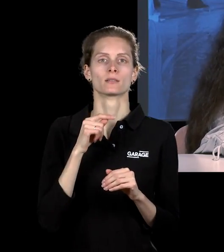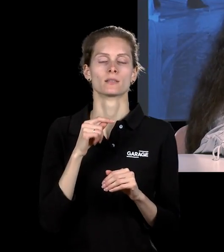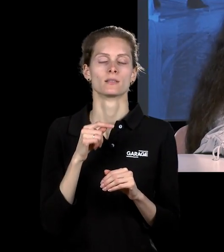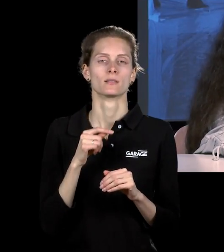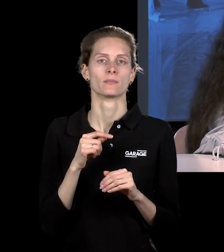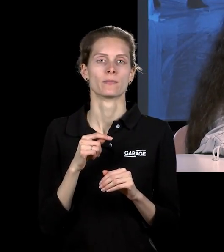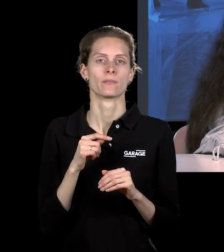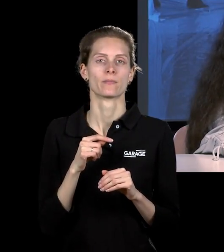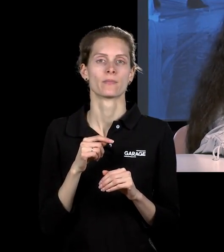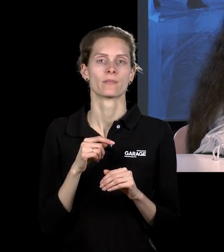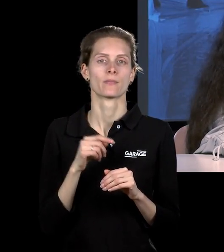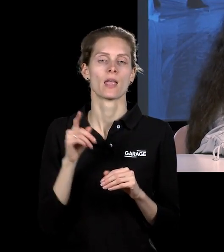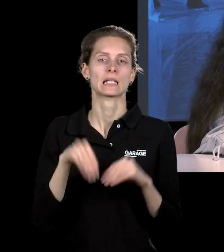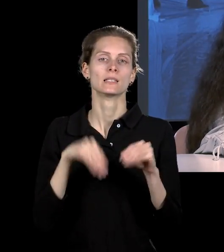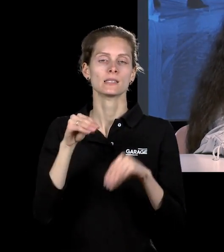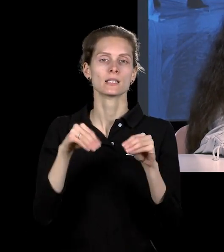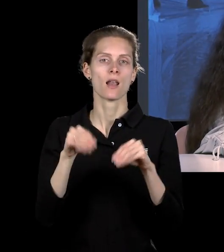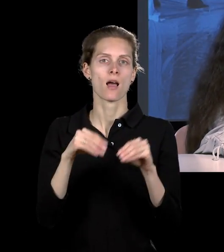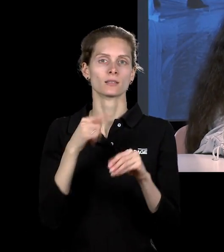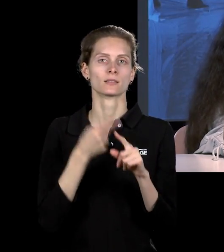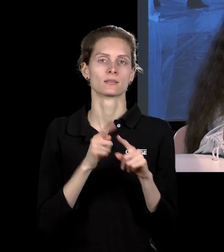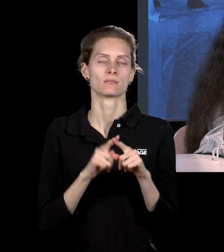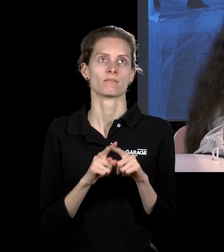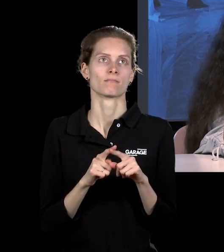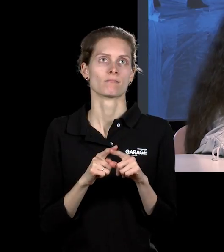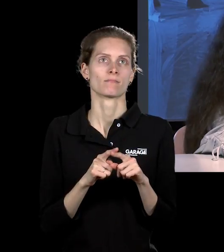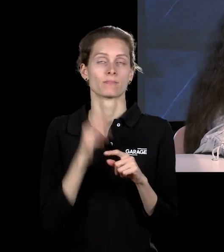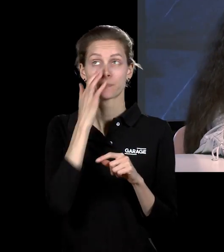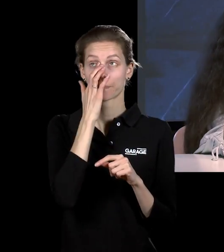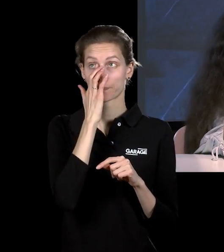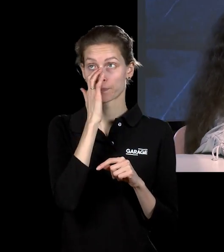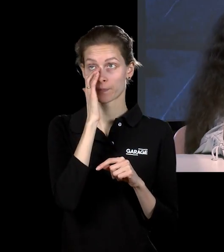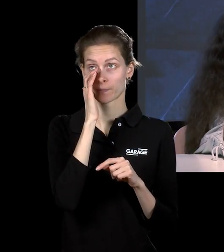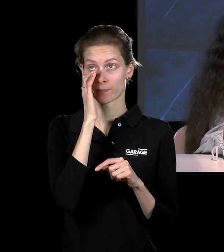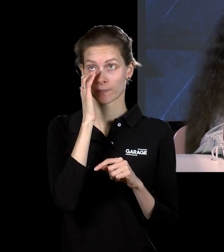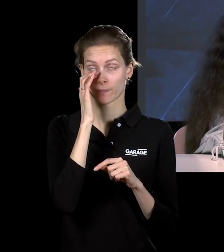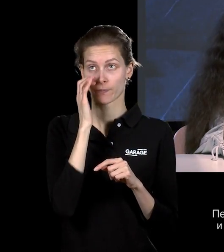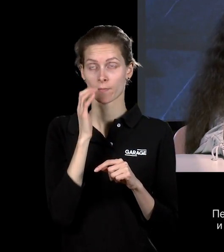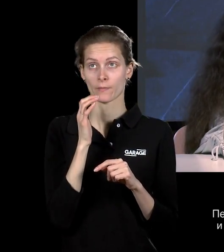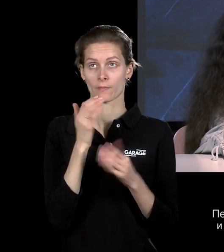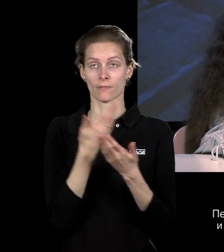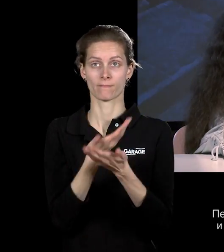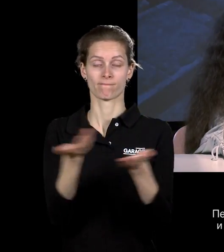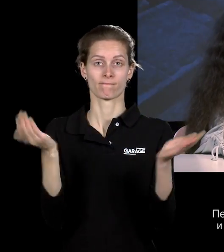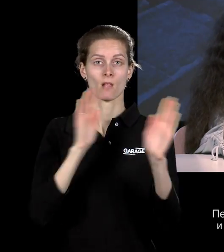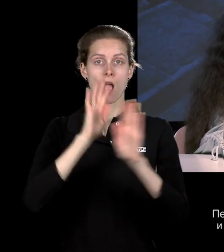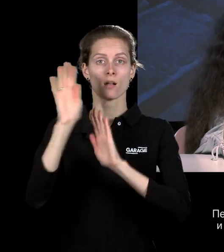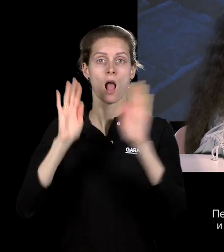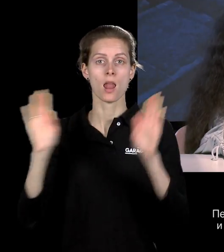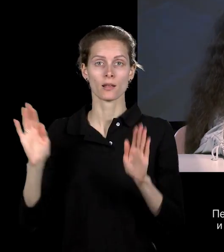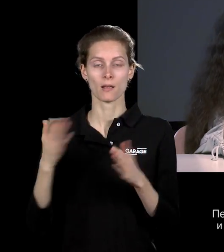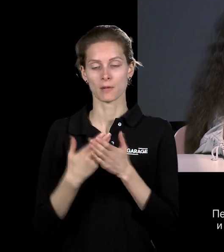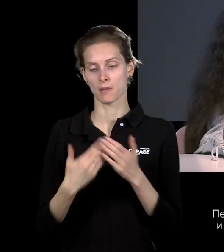собственно, представляла она собой галерею, которая была где-то по колено зрителю, засыпана черноземом, засыпана землей.